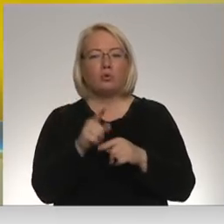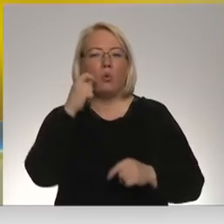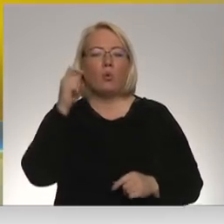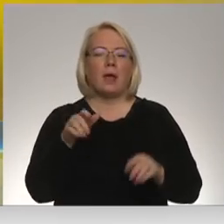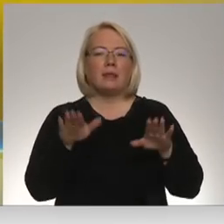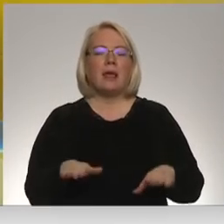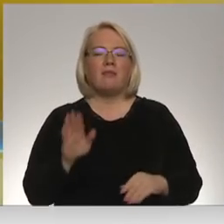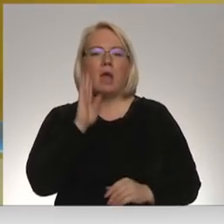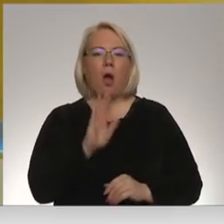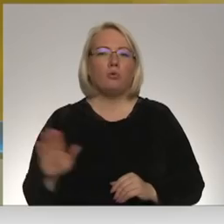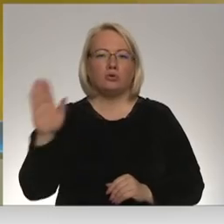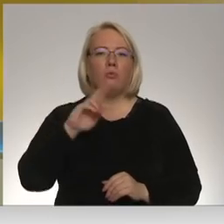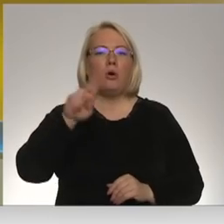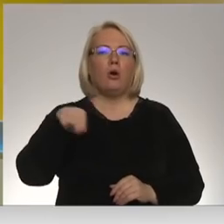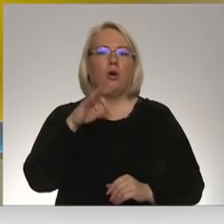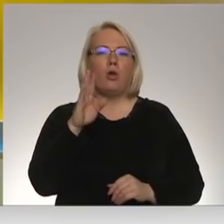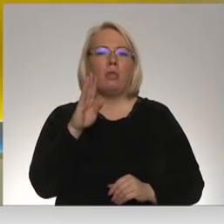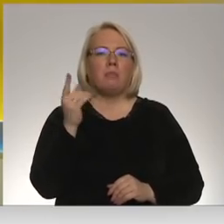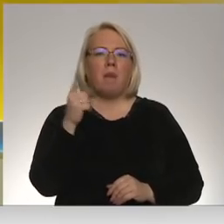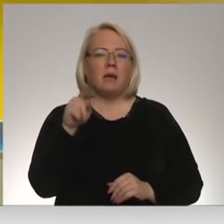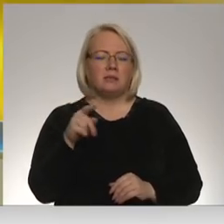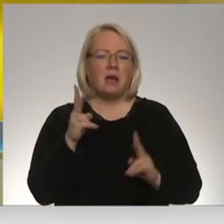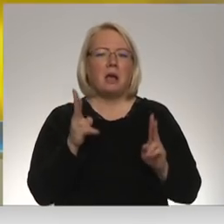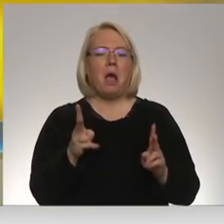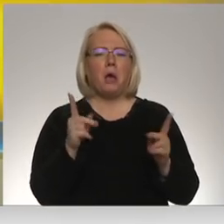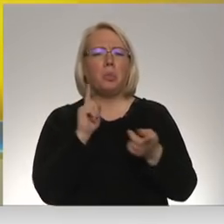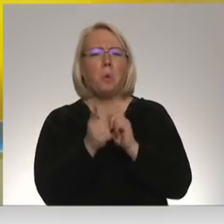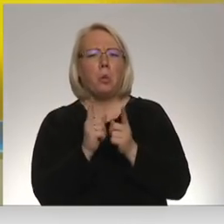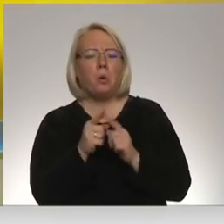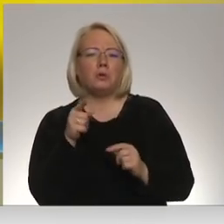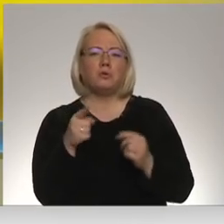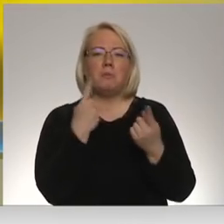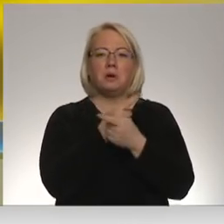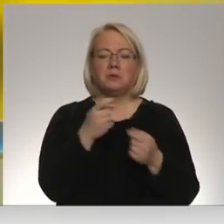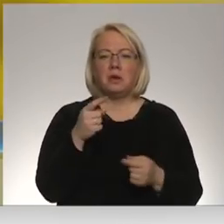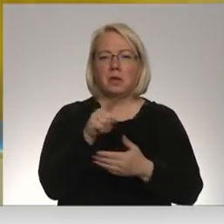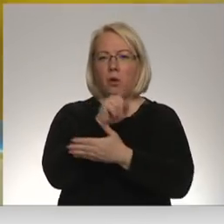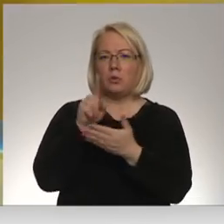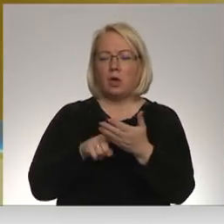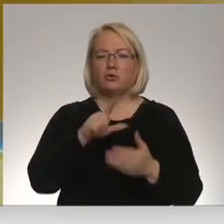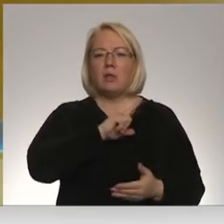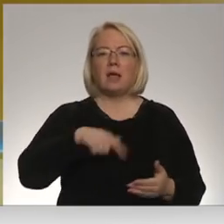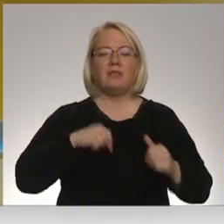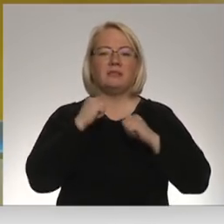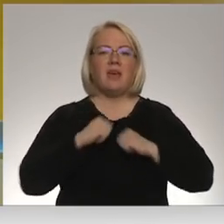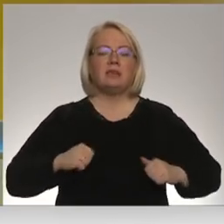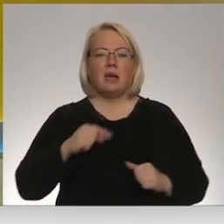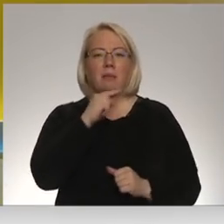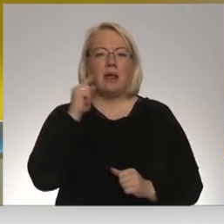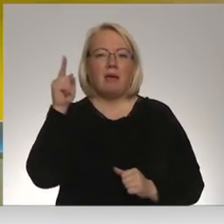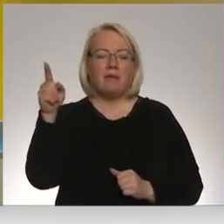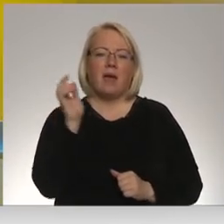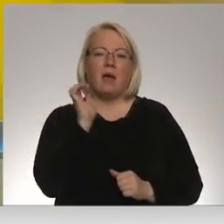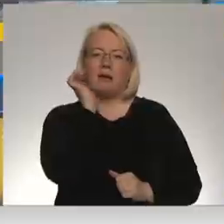dienvidaustrumu rajonu Donbasu. Kā tulkot šādu paziņojumu? To jautāšu Latvijas vēstniekam Krievijā Mārim Riekstiņam, kurš šobrīd arī